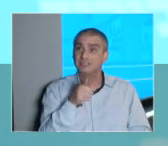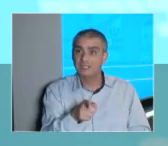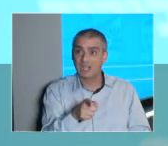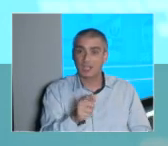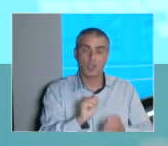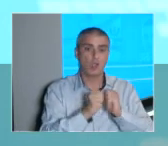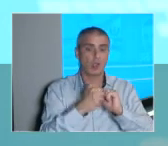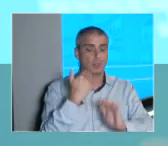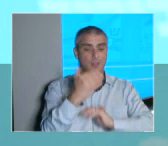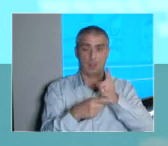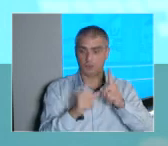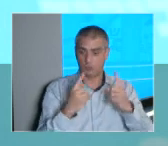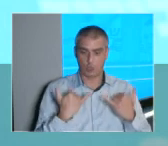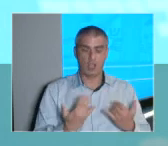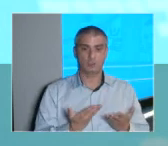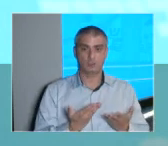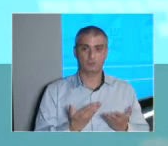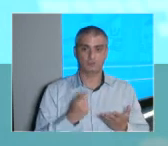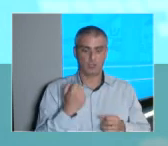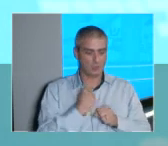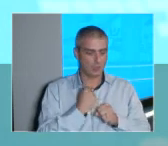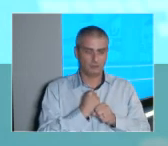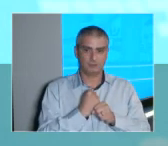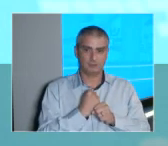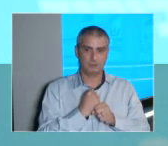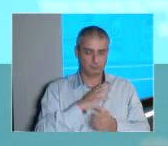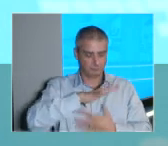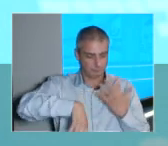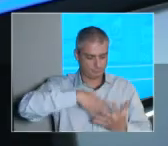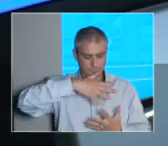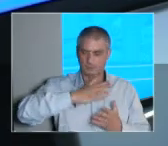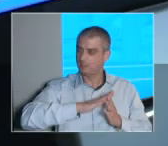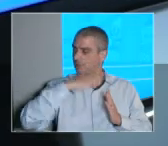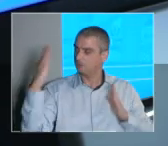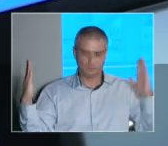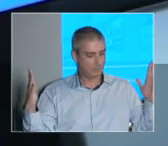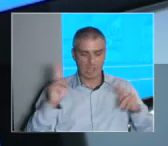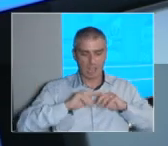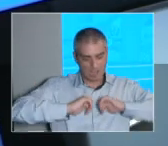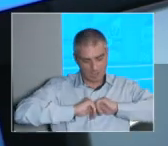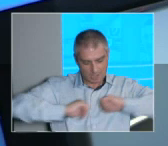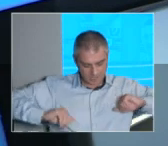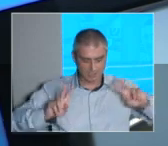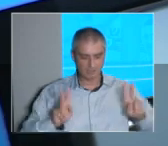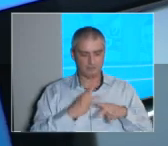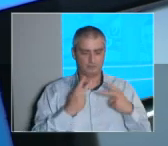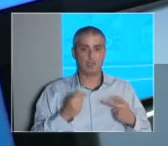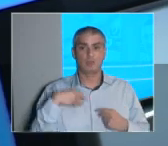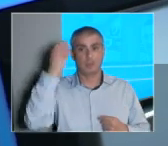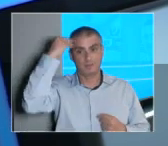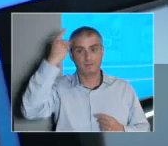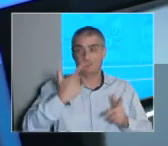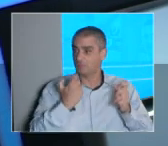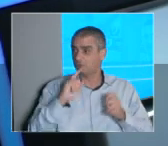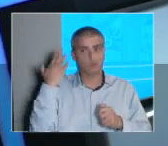לבין המהלך שקורה, שאתה יוצר עיסה אחת מהירדן והים שאי אפשר היא להפריד אותה. אתה נותן לפלסטינים